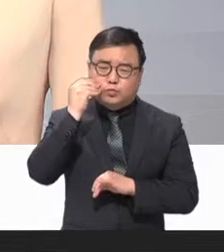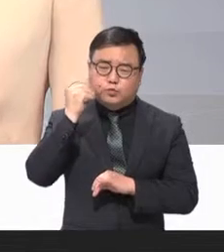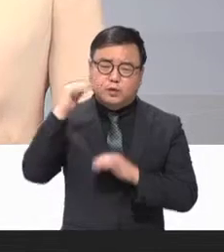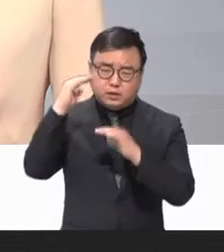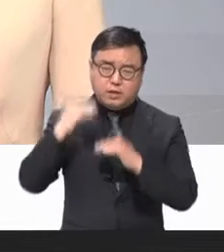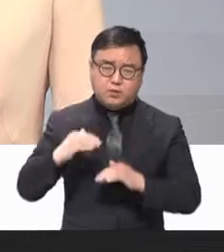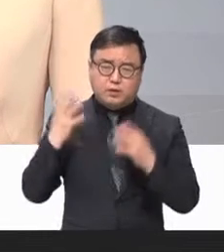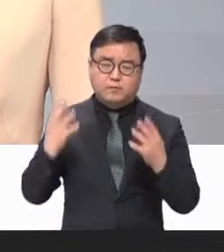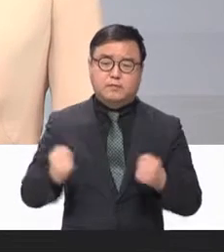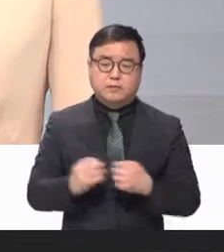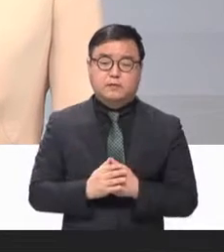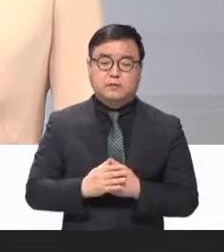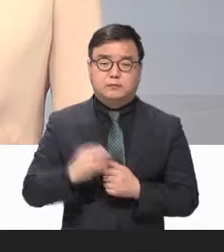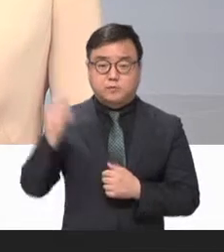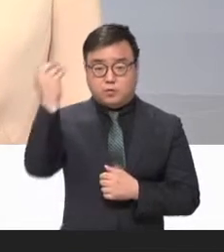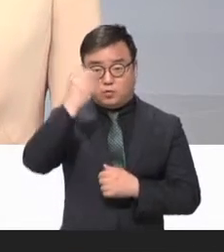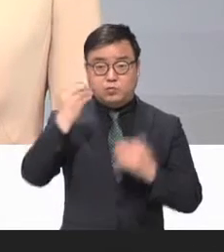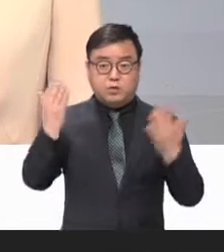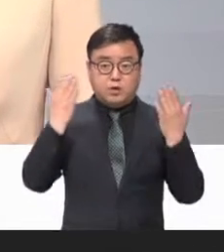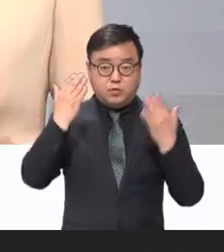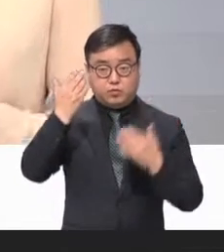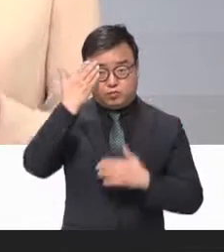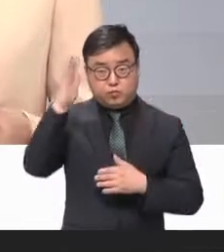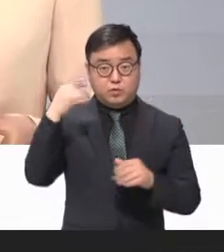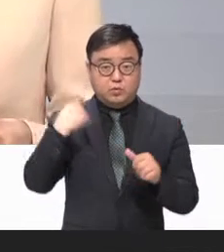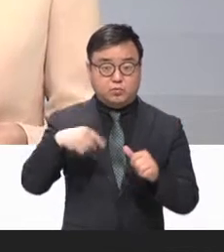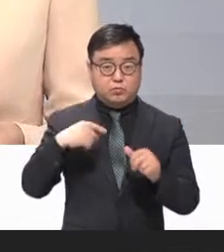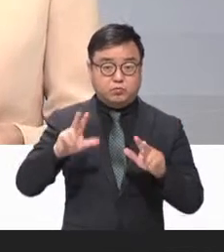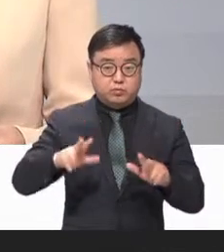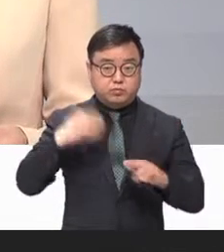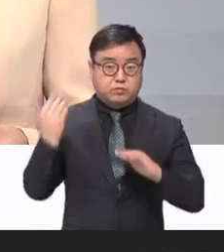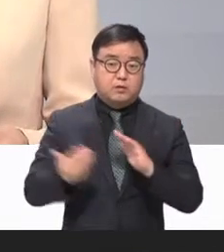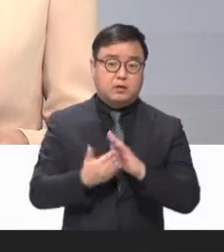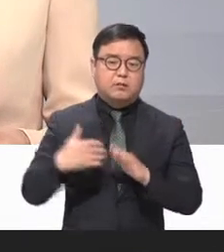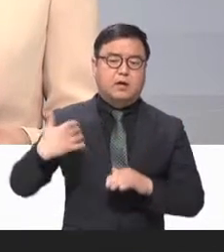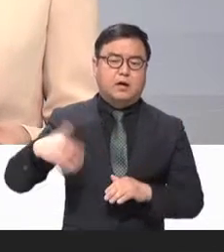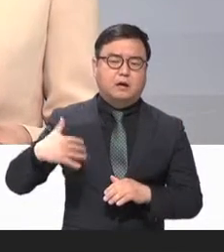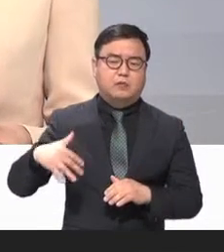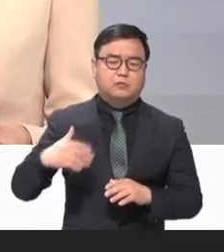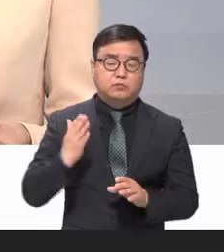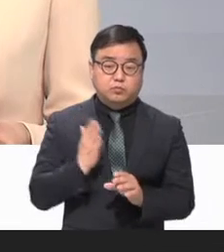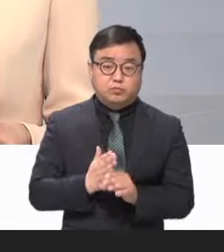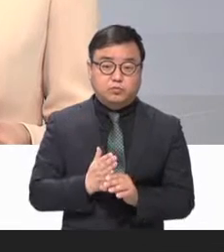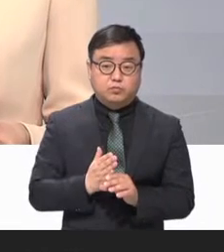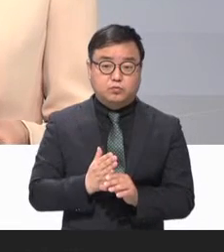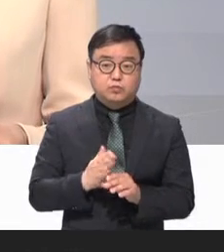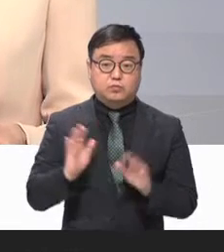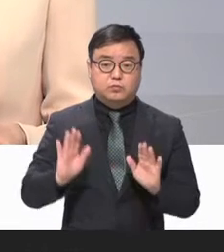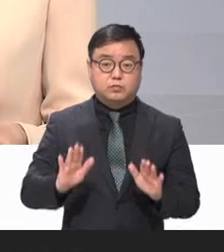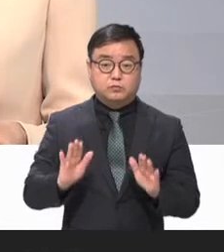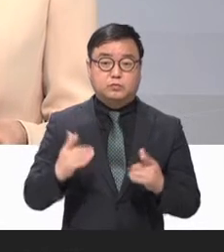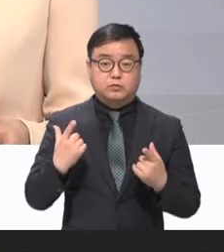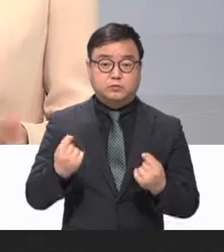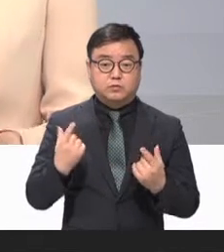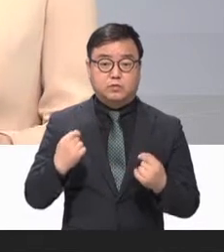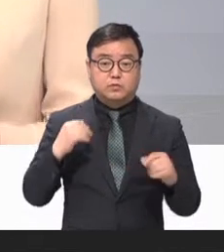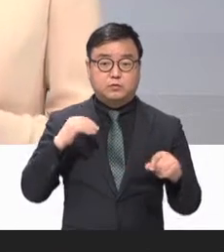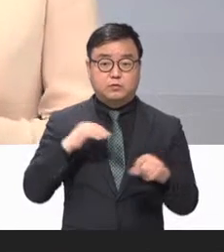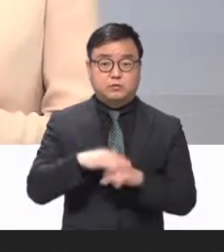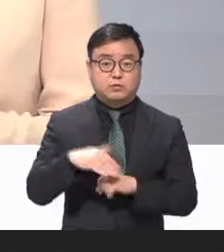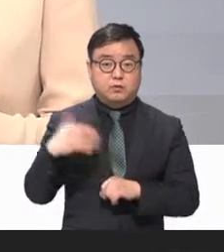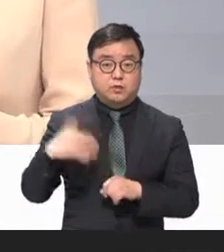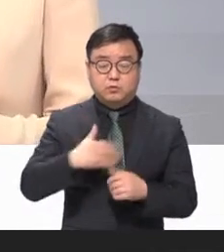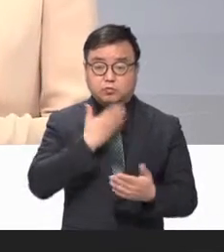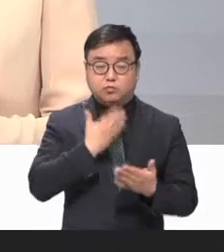띄는데요. 교교 무상교육도 지난 대선 공약이었는데 아직까지 실행이 안 되고 있는 실정이고요. 지금 이런 식으로 아직